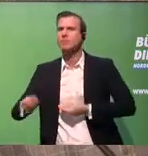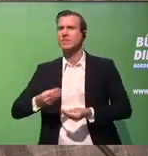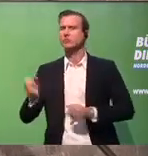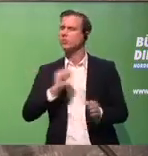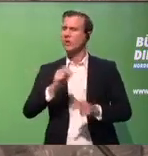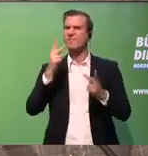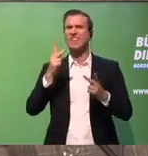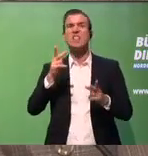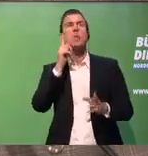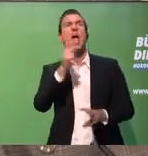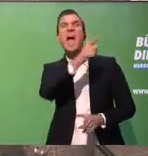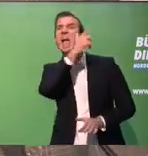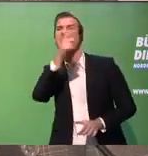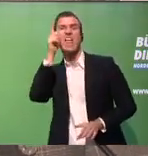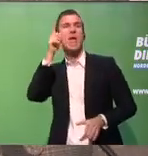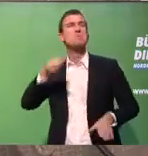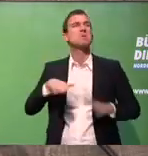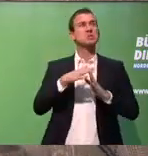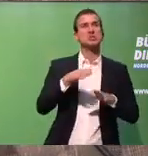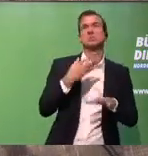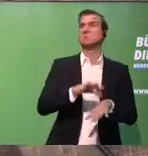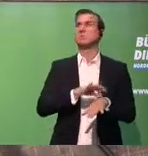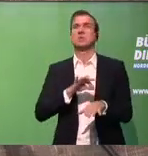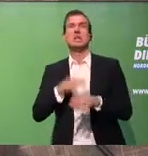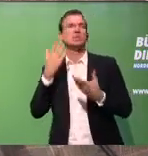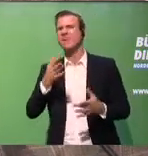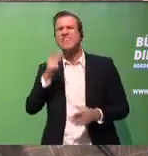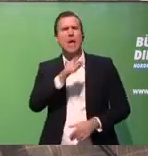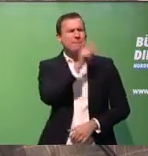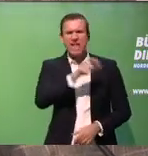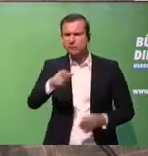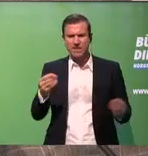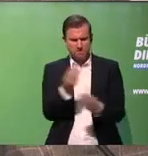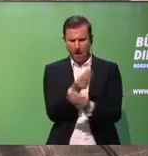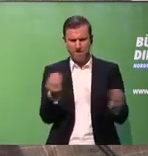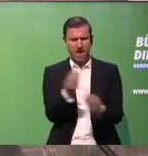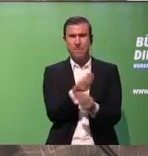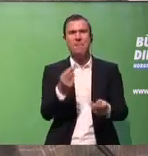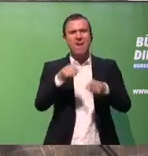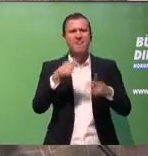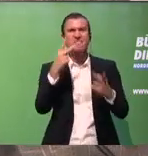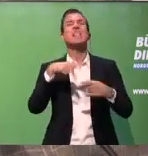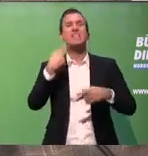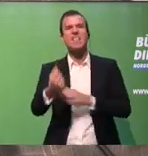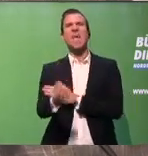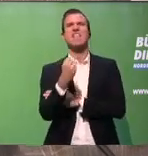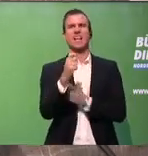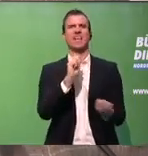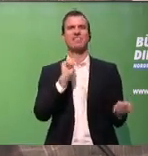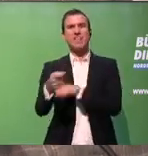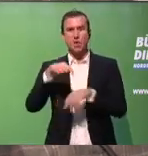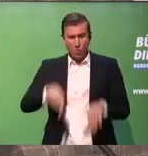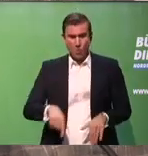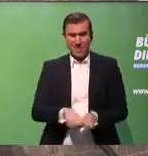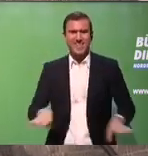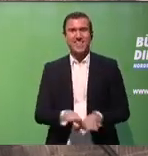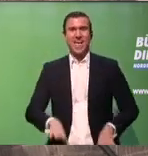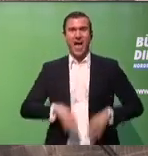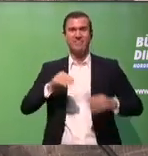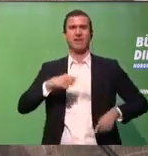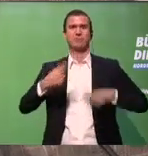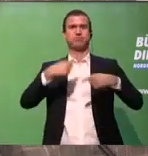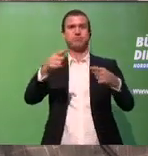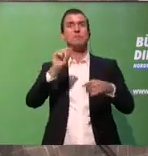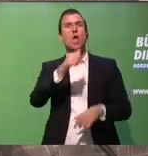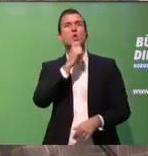Nicht akademisch-technokratisch, sondern von Mensch zu Mensch springen die Funken. So kommt die Energiewende von unten in Fahrt und so können